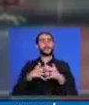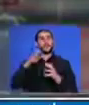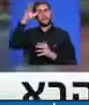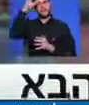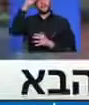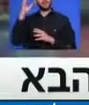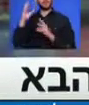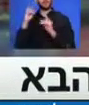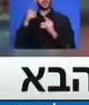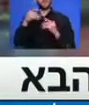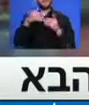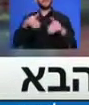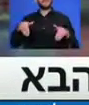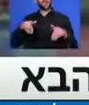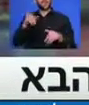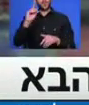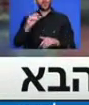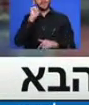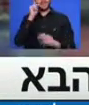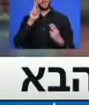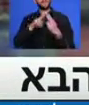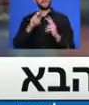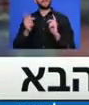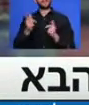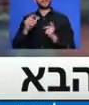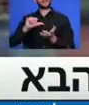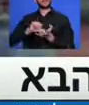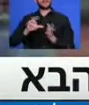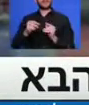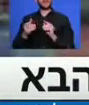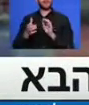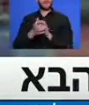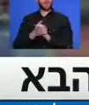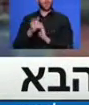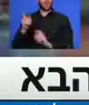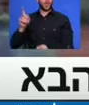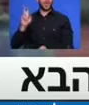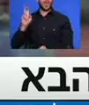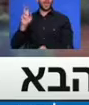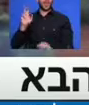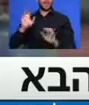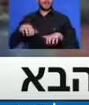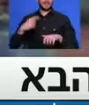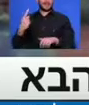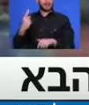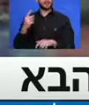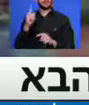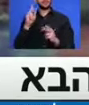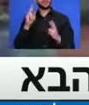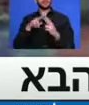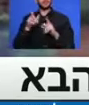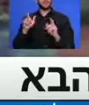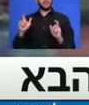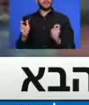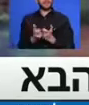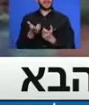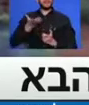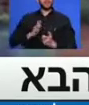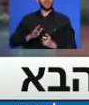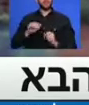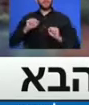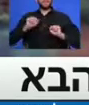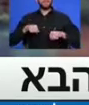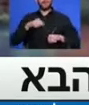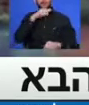דרכו לגבול הדרומי, ומחר ייפגש במקסיקו סיטי עם עמיתו, הנשיא אוברדור. מעל הפגישה הזאת מרחף מעצר בנו של ברון הסמים המפורסם אל